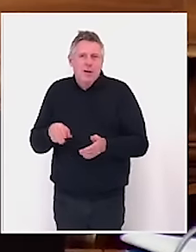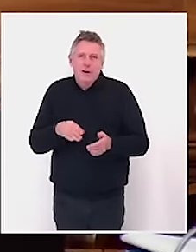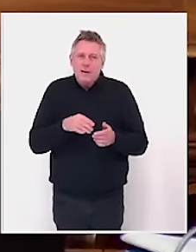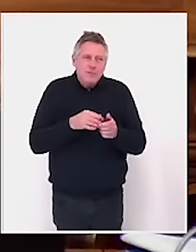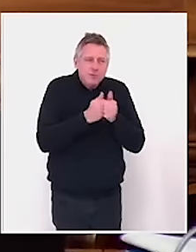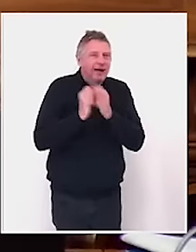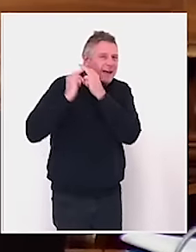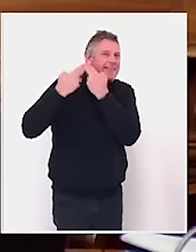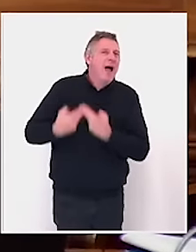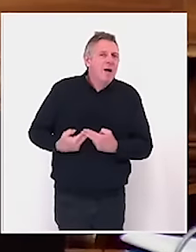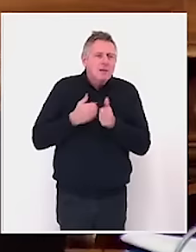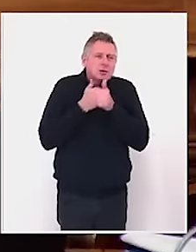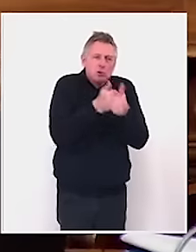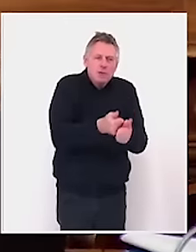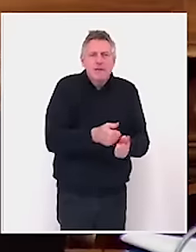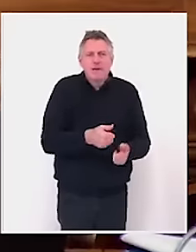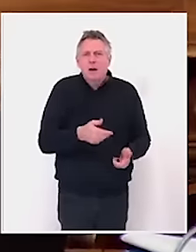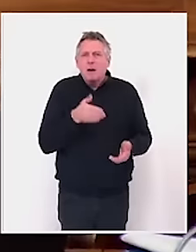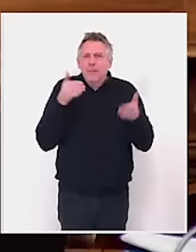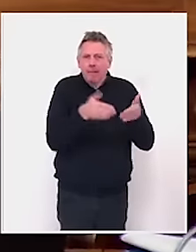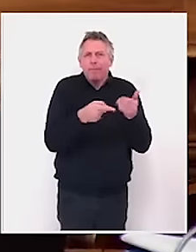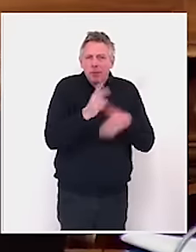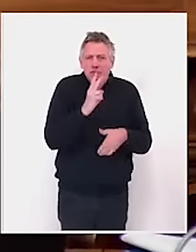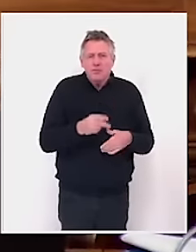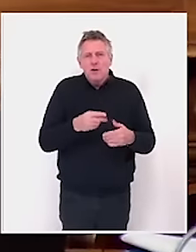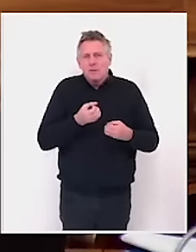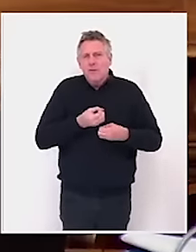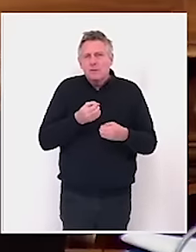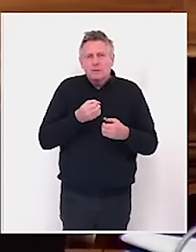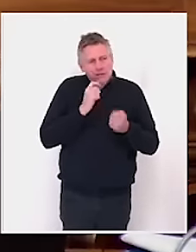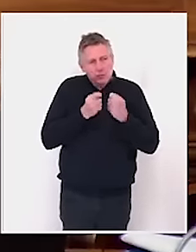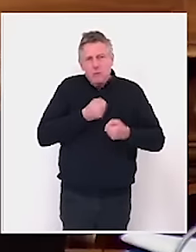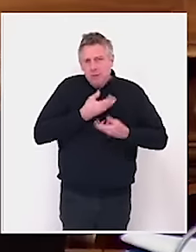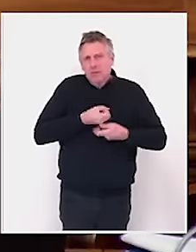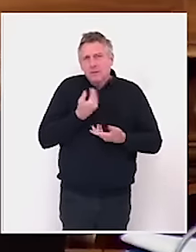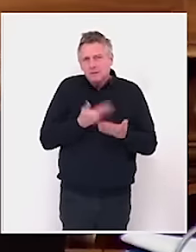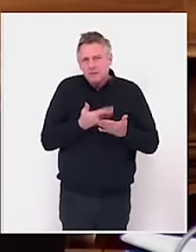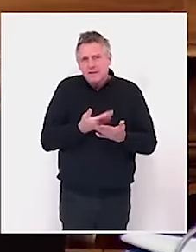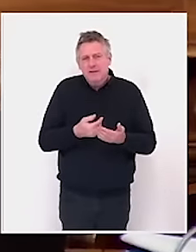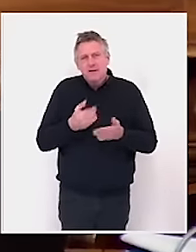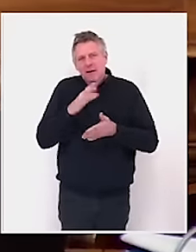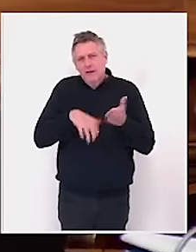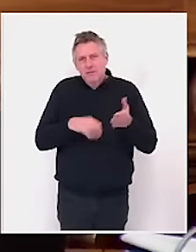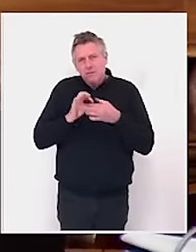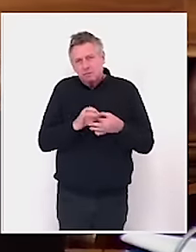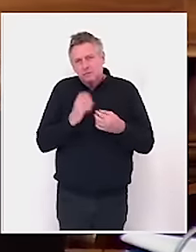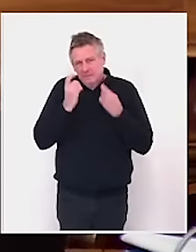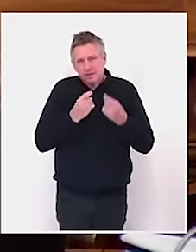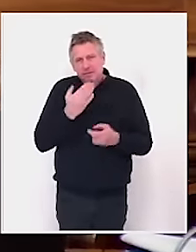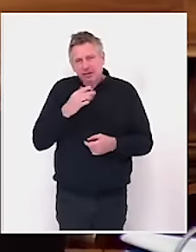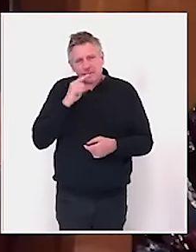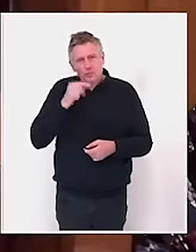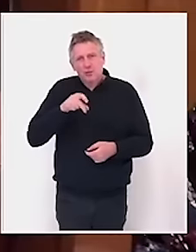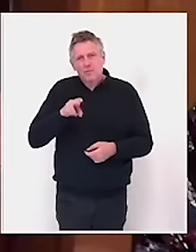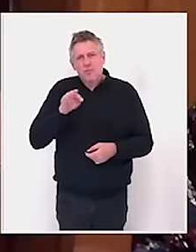il faut un discours radical. Et derrière, eh bien, il y a aussi, et c'est pour ça que ça rejoint pas mal les réflexions du rapport. Merci. qui ont été défendues. Merci, M. Poutou,